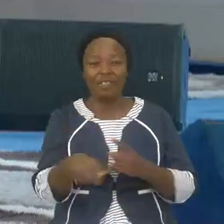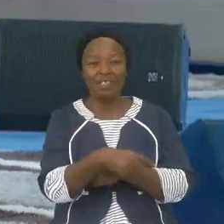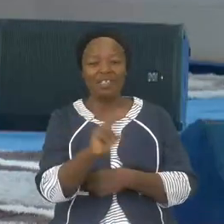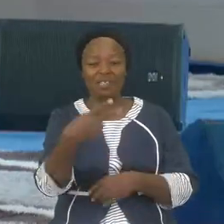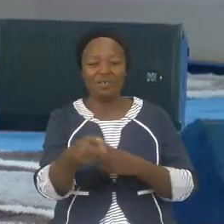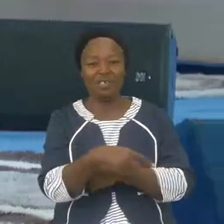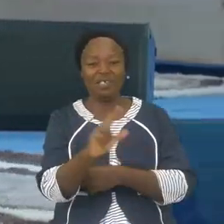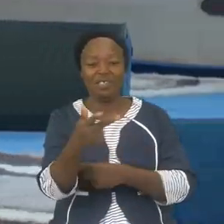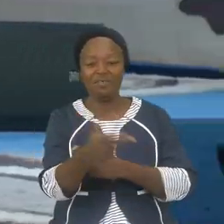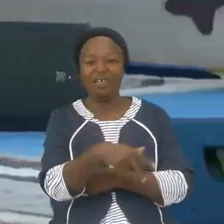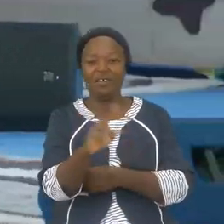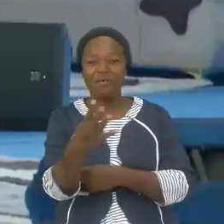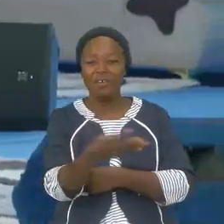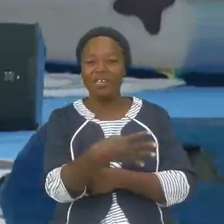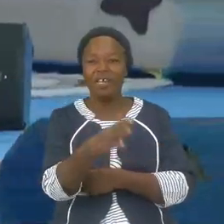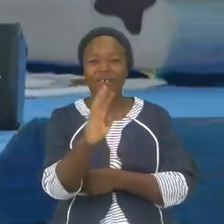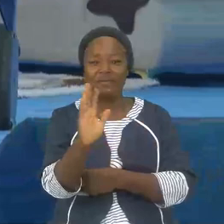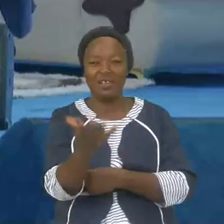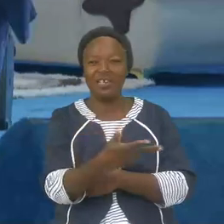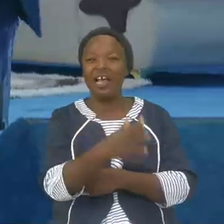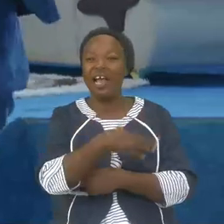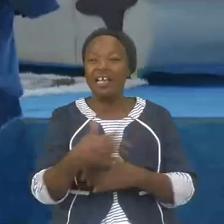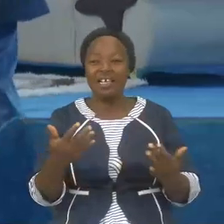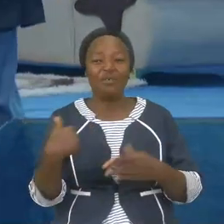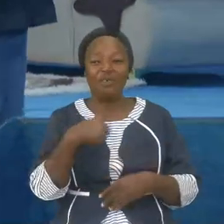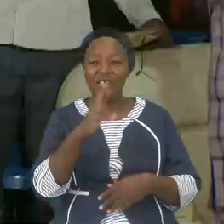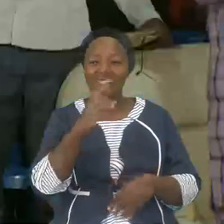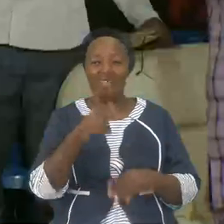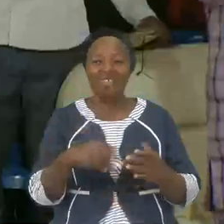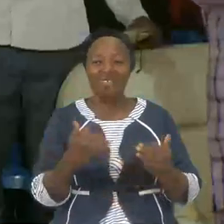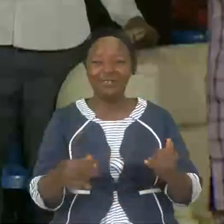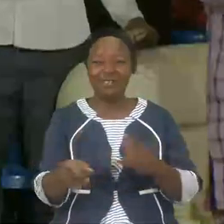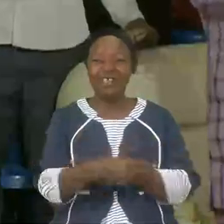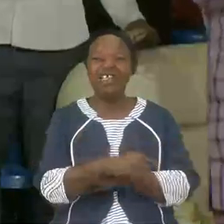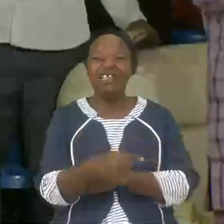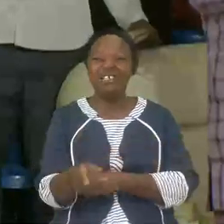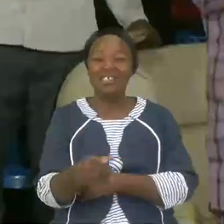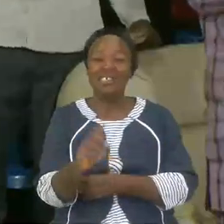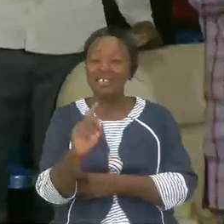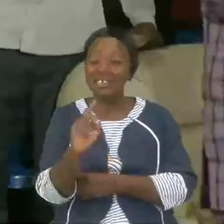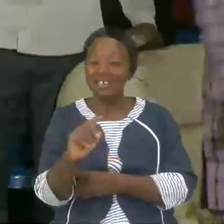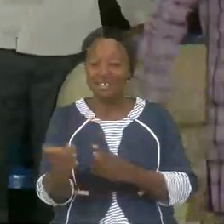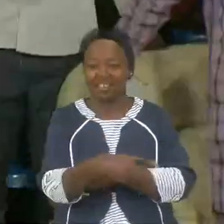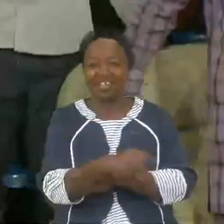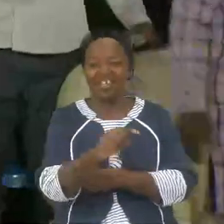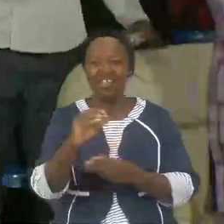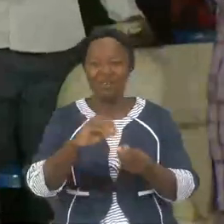jour, quatrième jour, cinquième jour, sixième jour. Nous sommes au sixième